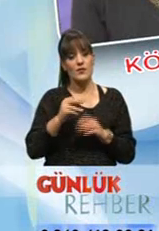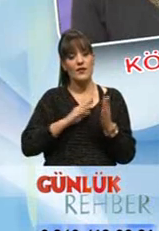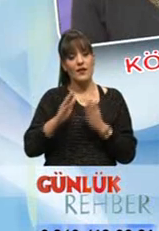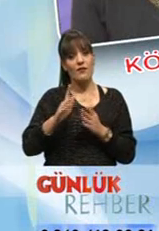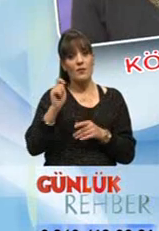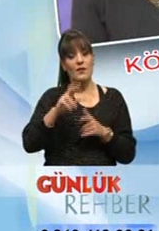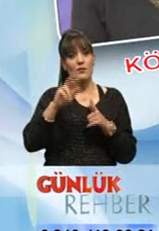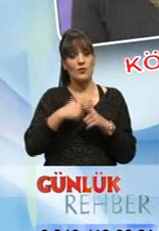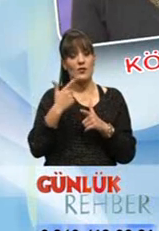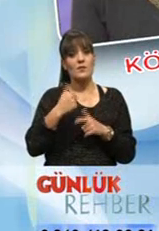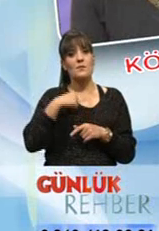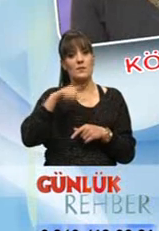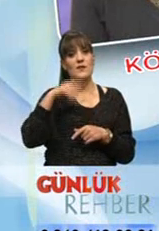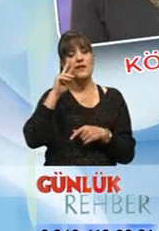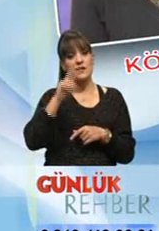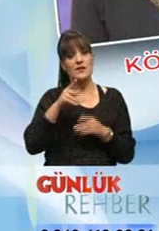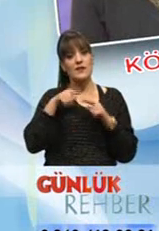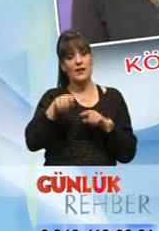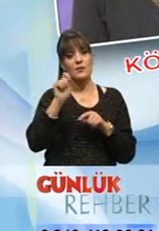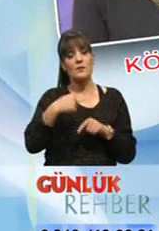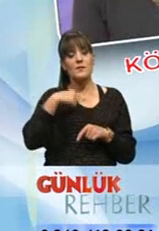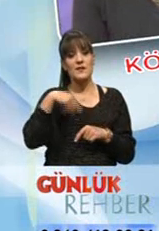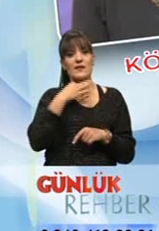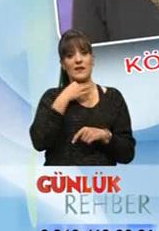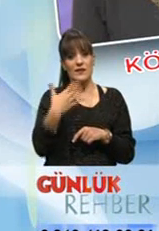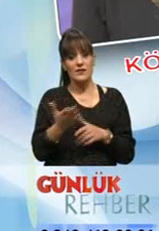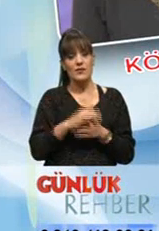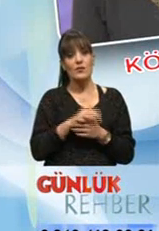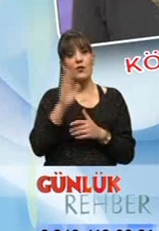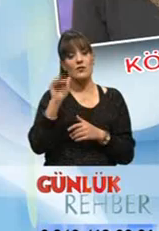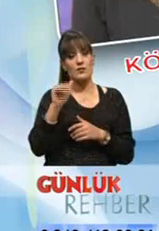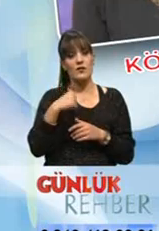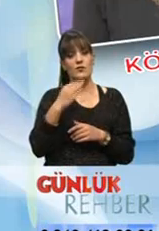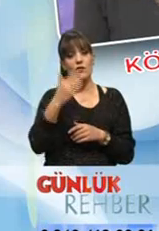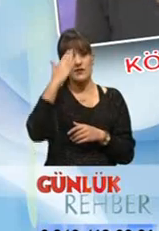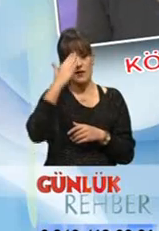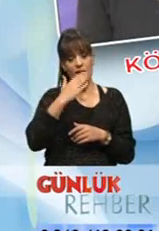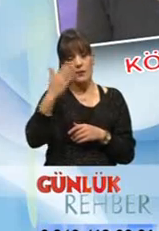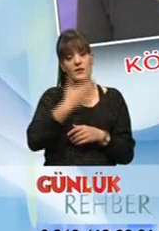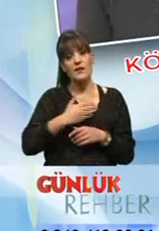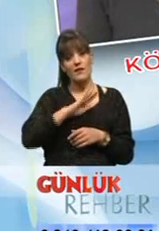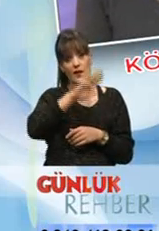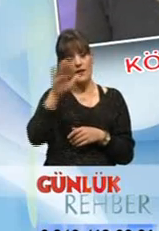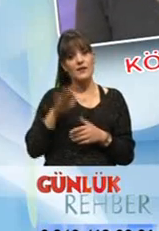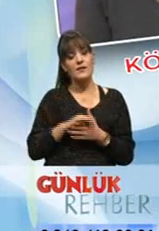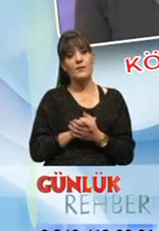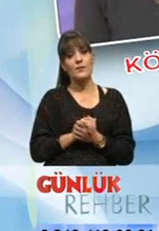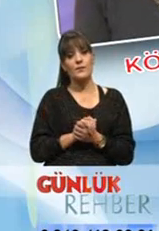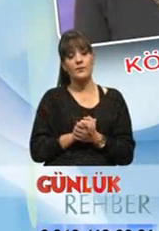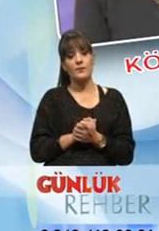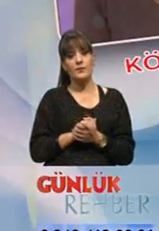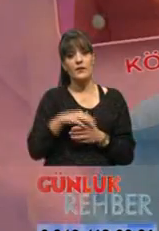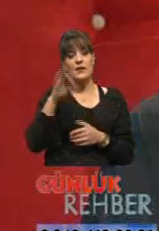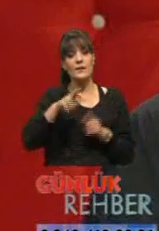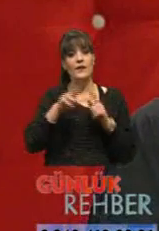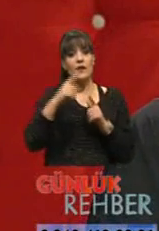eder projeleriniz. Biz de izleriz, takip ederiz. Biz de teşekkür ediyoruz. Çok teşekkür ediyoruz. Hoşça kalın. Çok selamlar, sevgiler herkese.